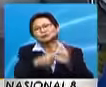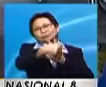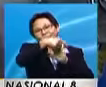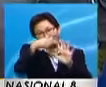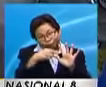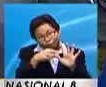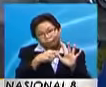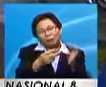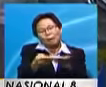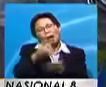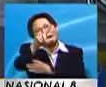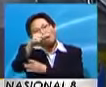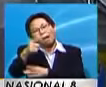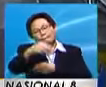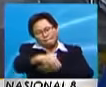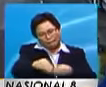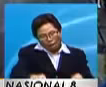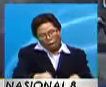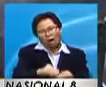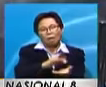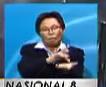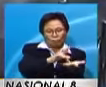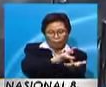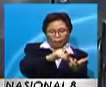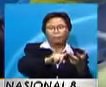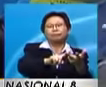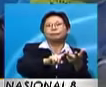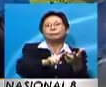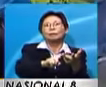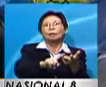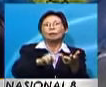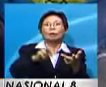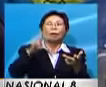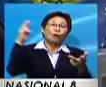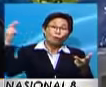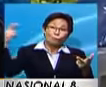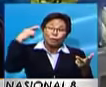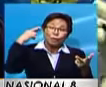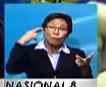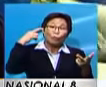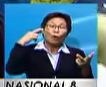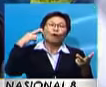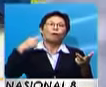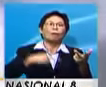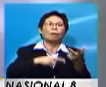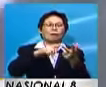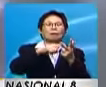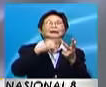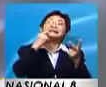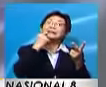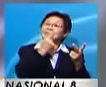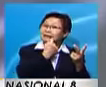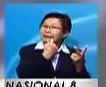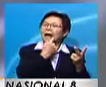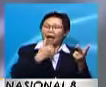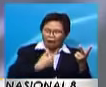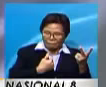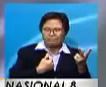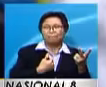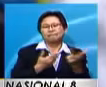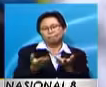primata lain seperti Mamalah Farmasi peringatan radiologi setiap turut